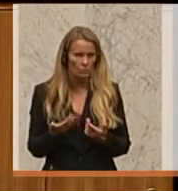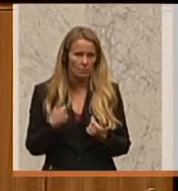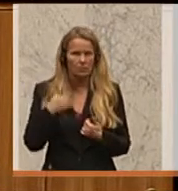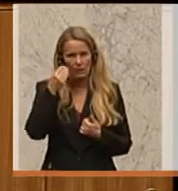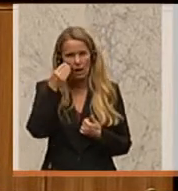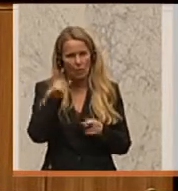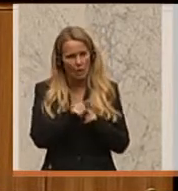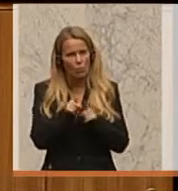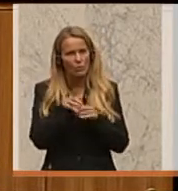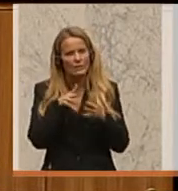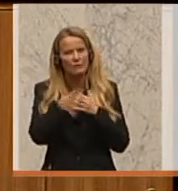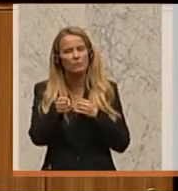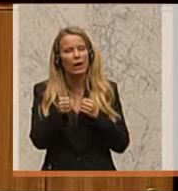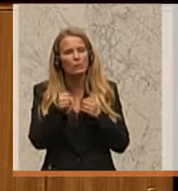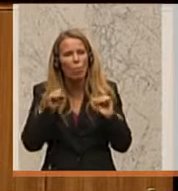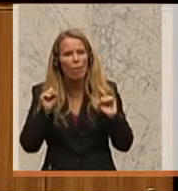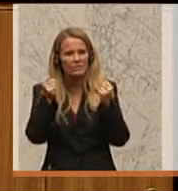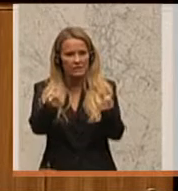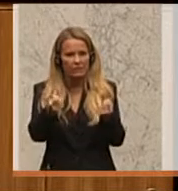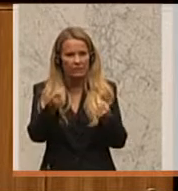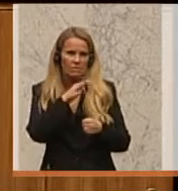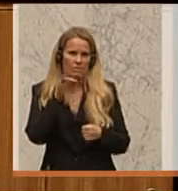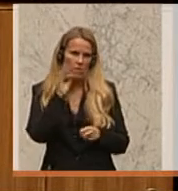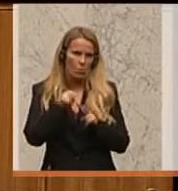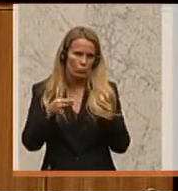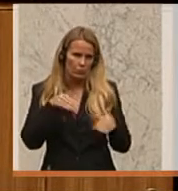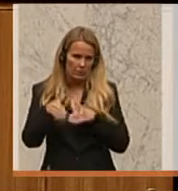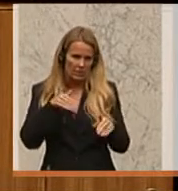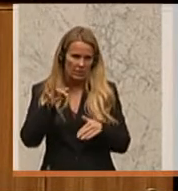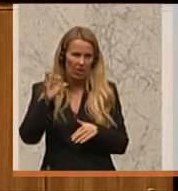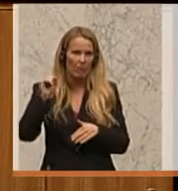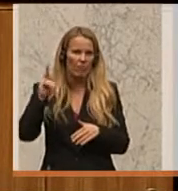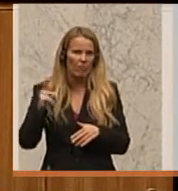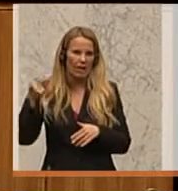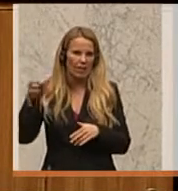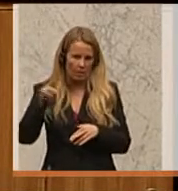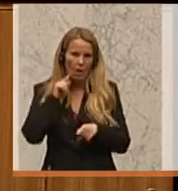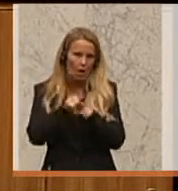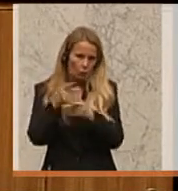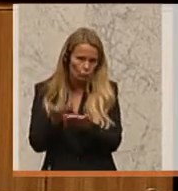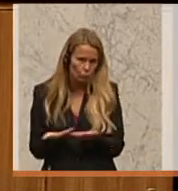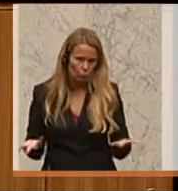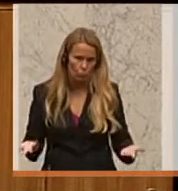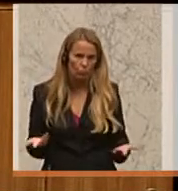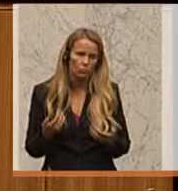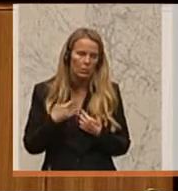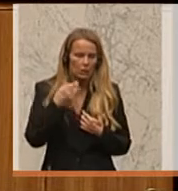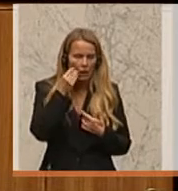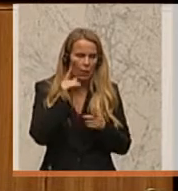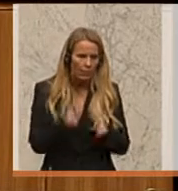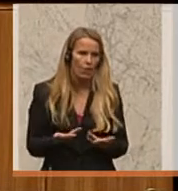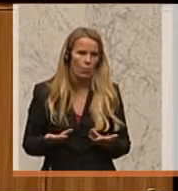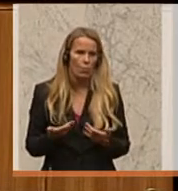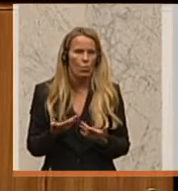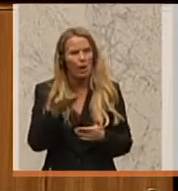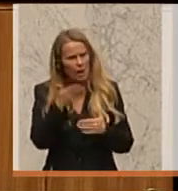die Transparenzoffensive der Frau Bundesminister Vector eine solche ist. Und ich glaube auch, der letzte